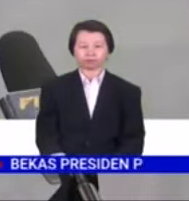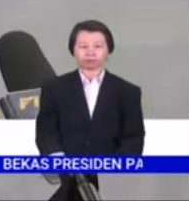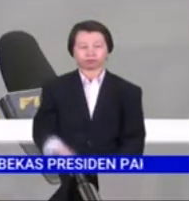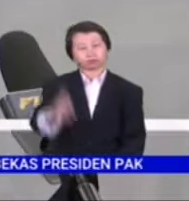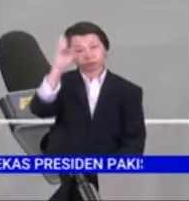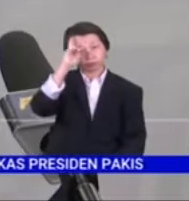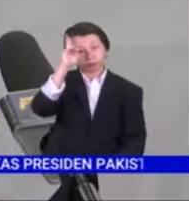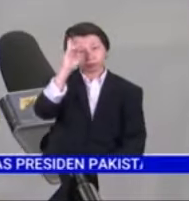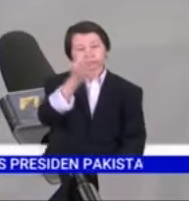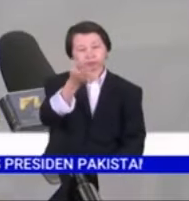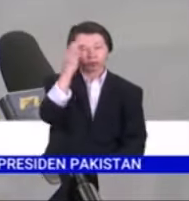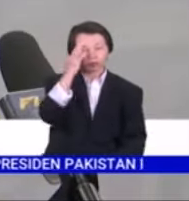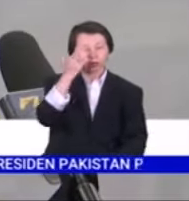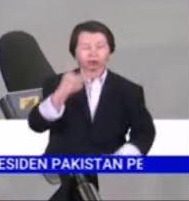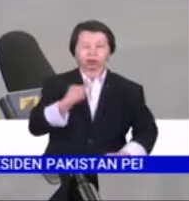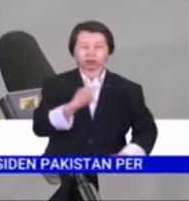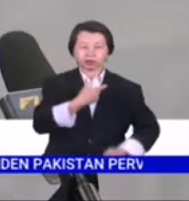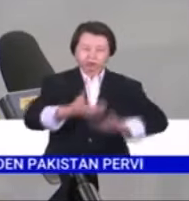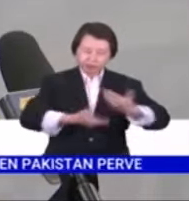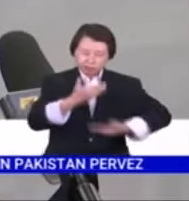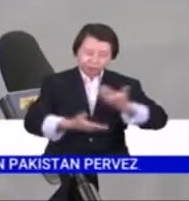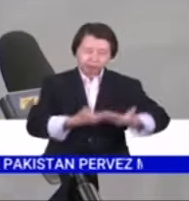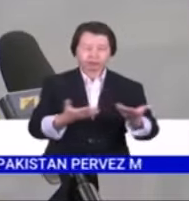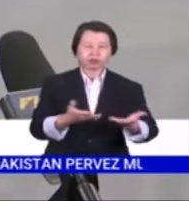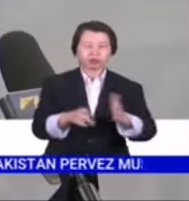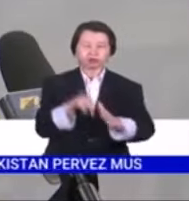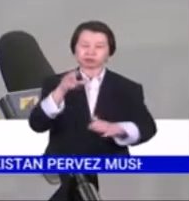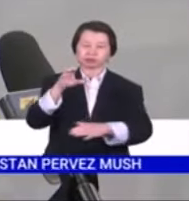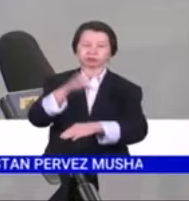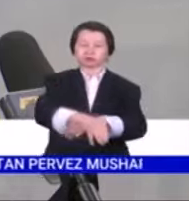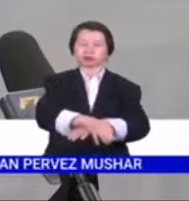Seperti saya kata, this is a process, kita terpaksa